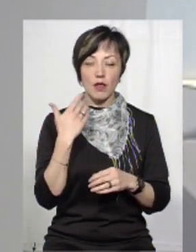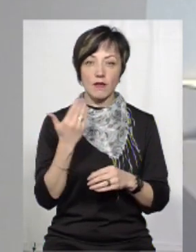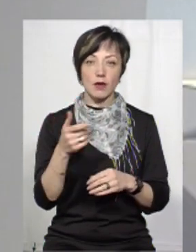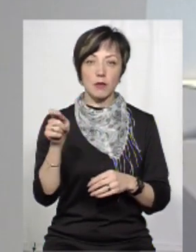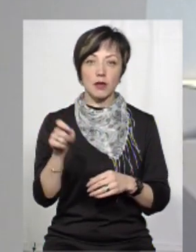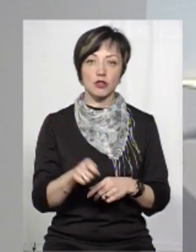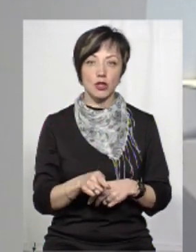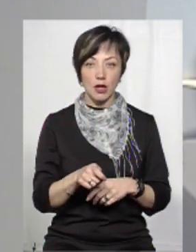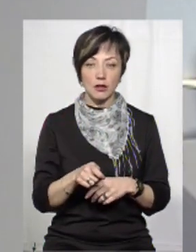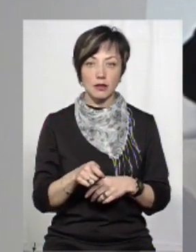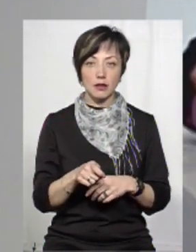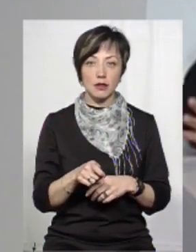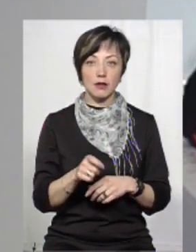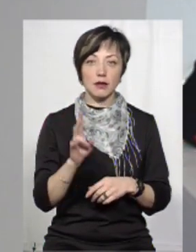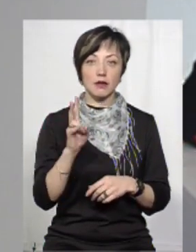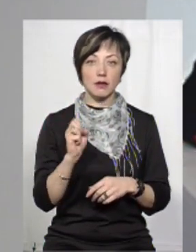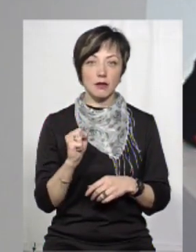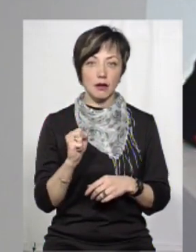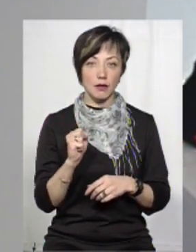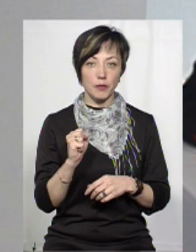от приїжджаєте на...